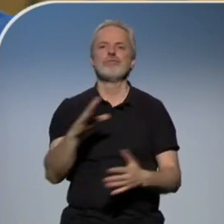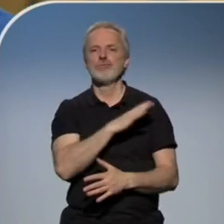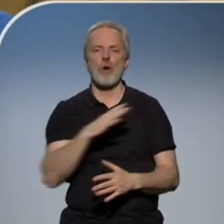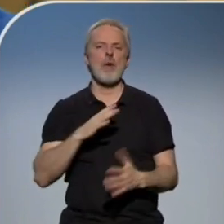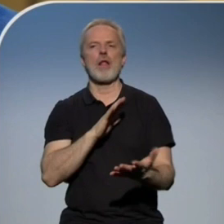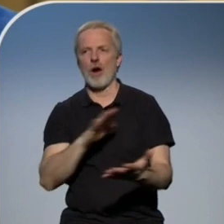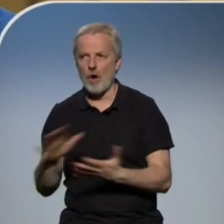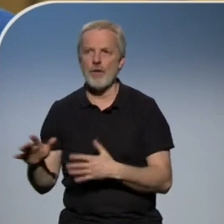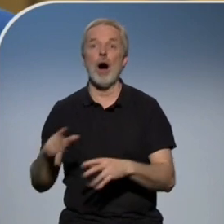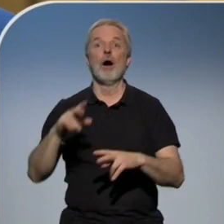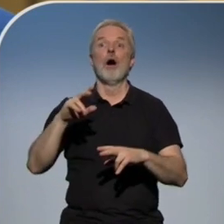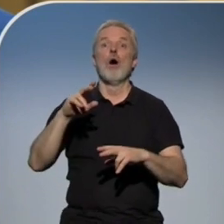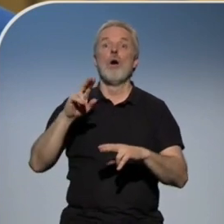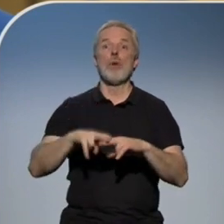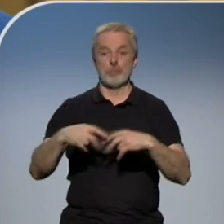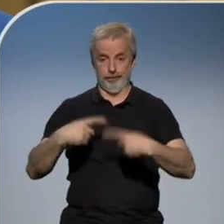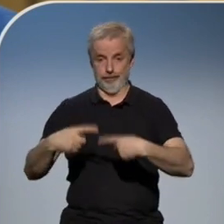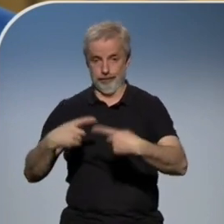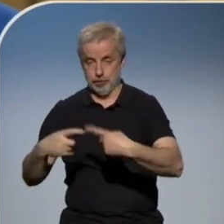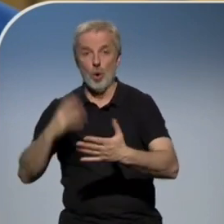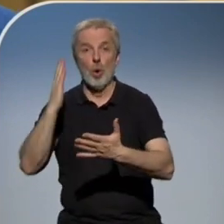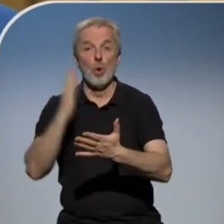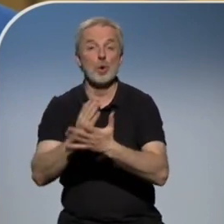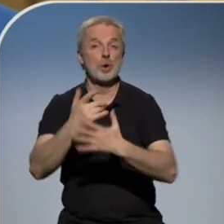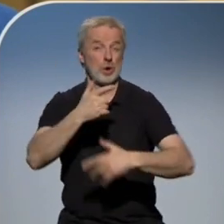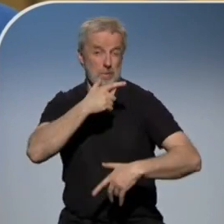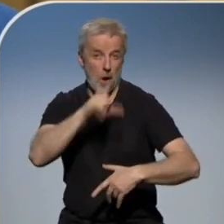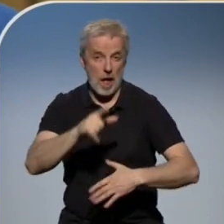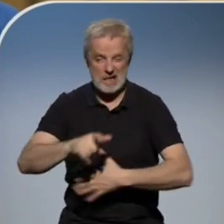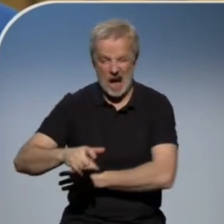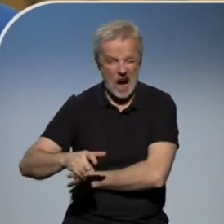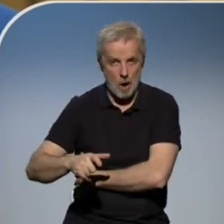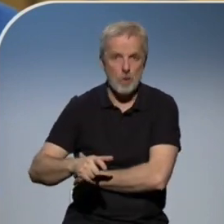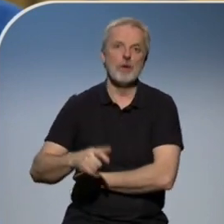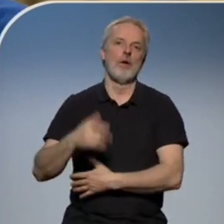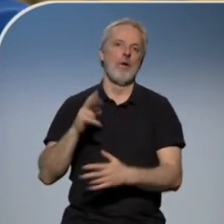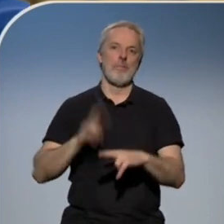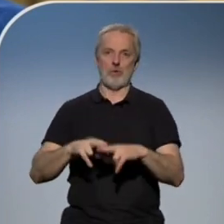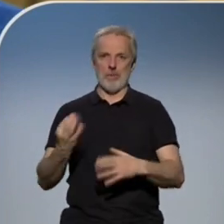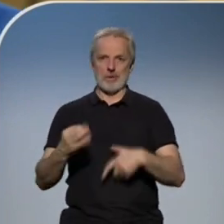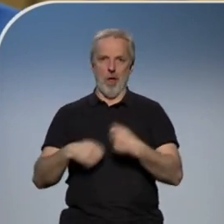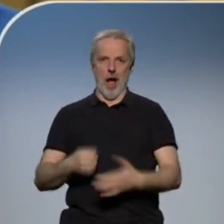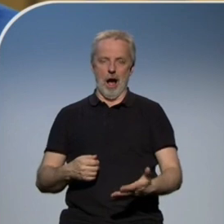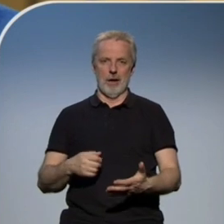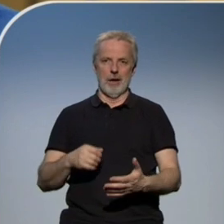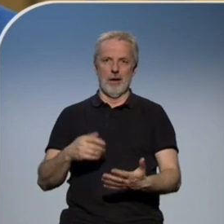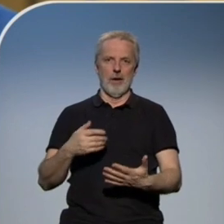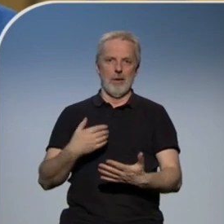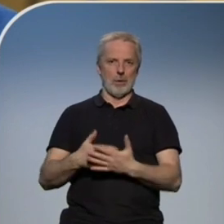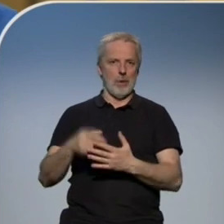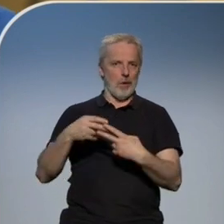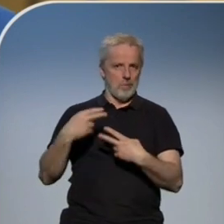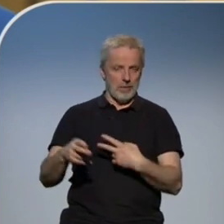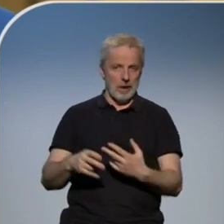člověk by měl být natolik vnímavý, aby si uvědomil, že už to, že máme strach, je problém. Už to, že máme špatnou náladu po ránu, je problém. No to